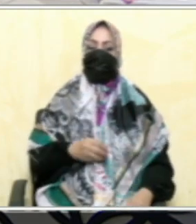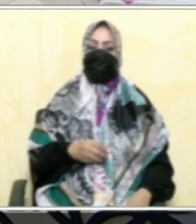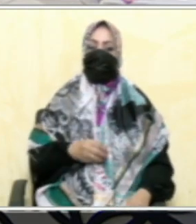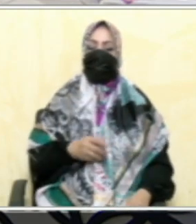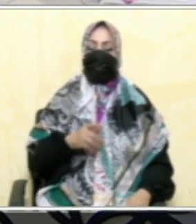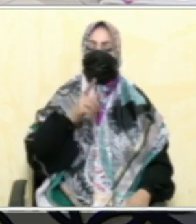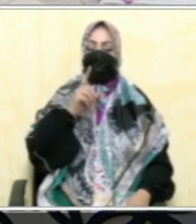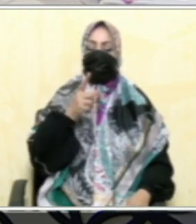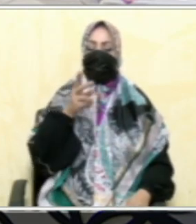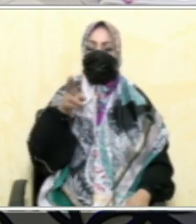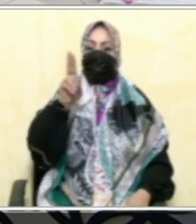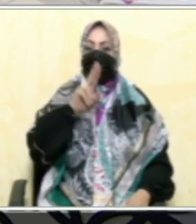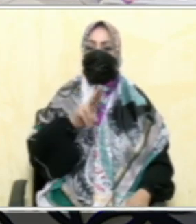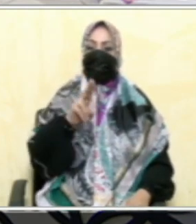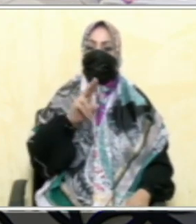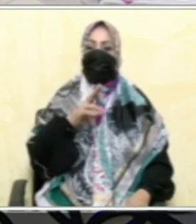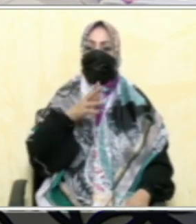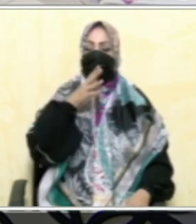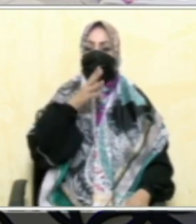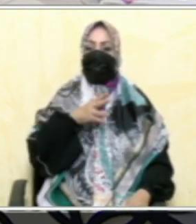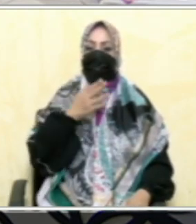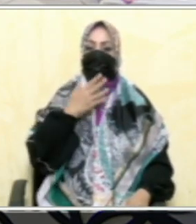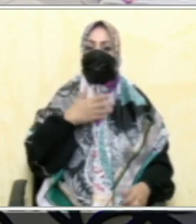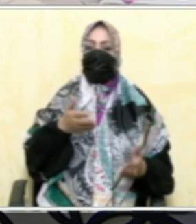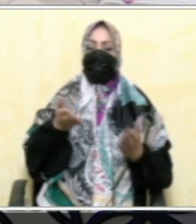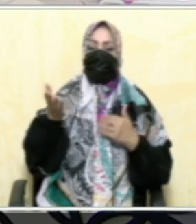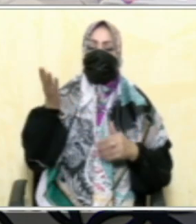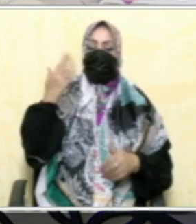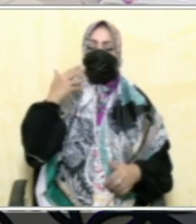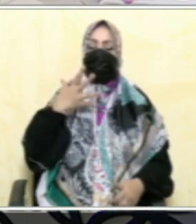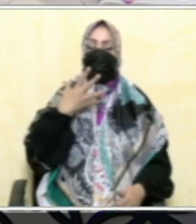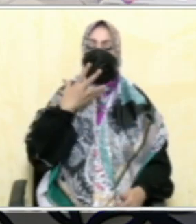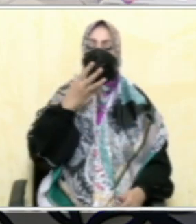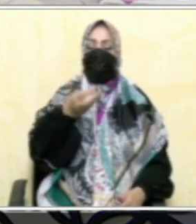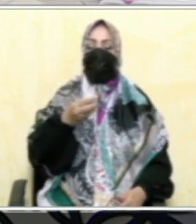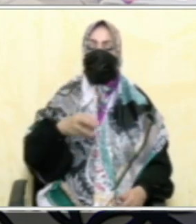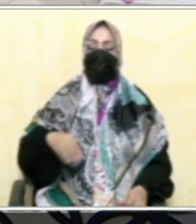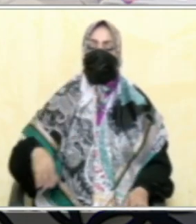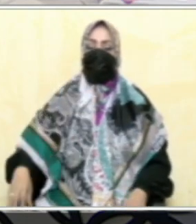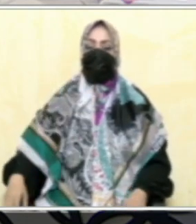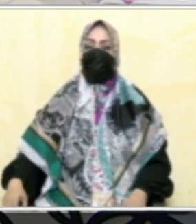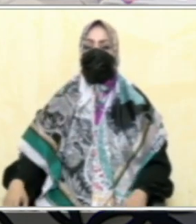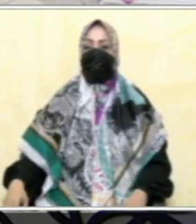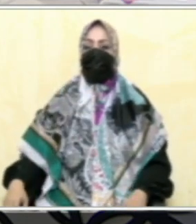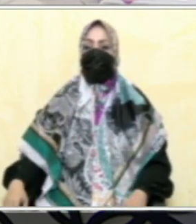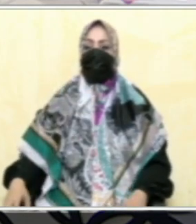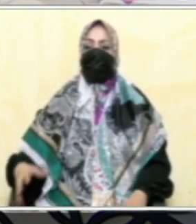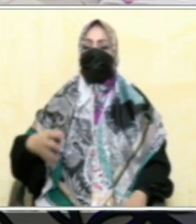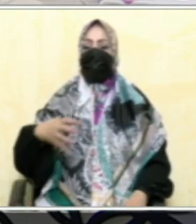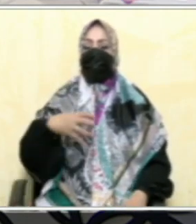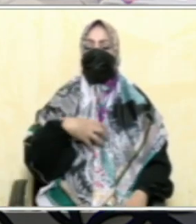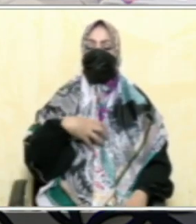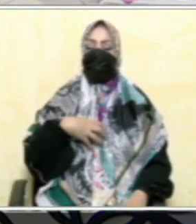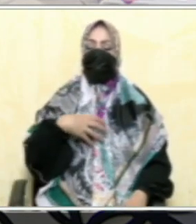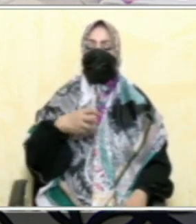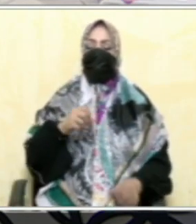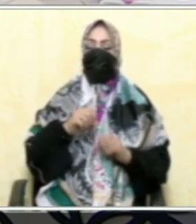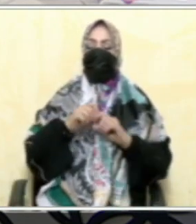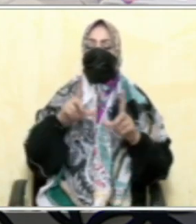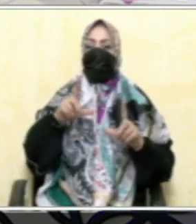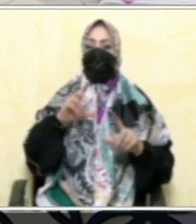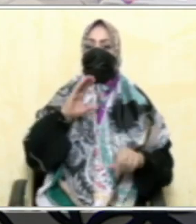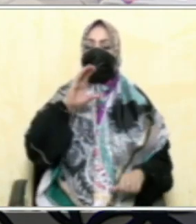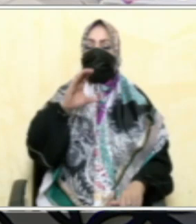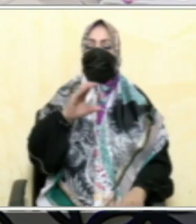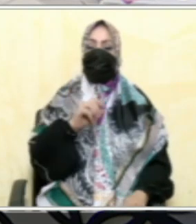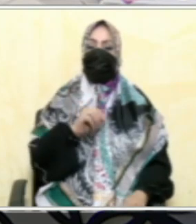متضايقة، نبي إجابة واضحة. نعم. أنا يا شيخ من فترة هيك سنتين دايرة ندر أو عهد بيني وبين